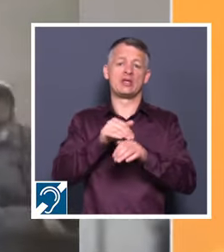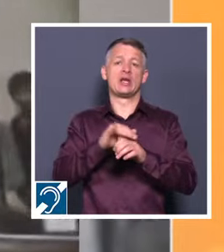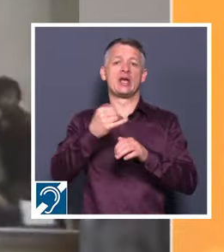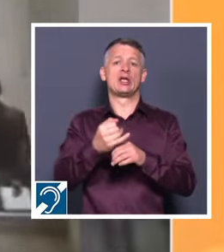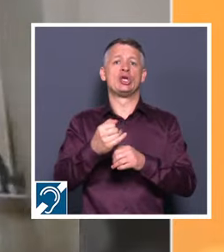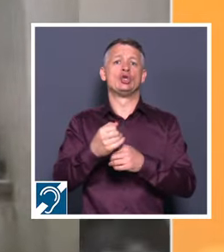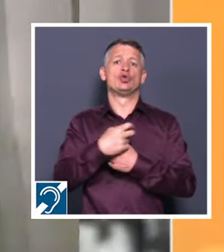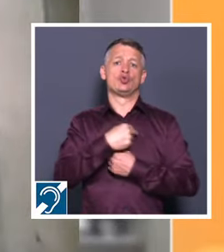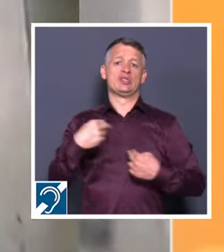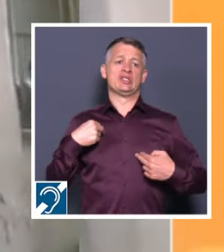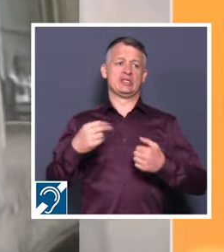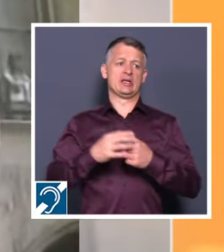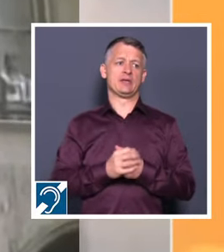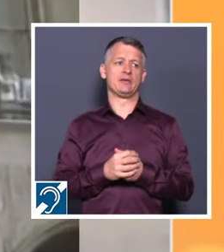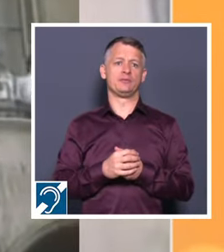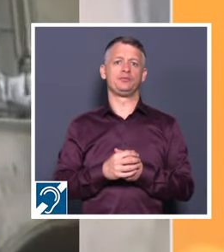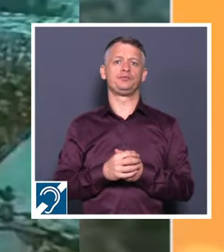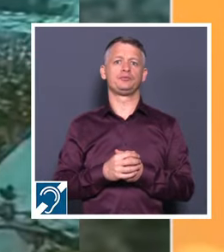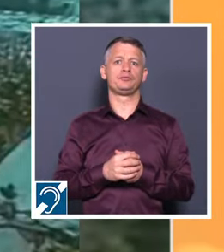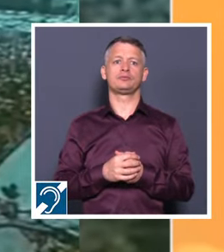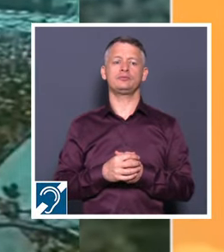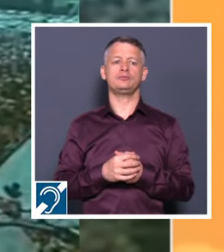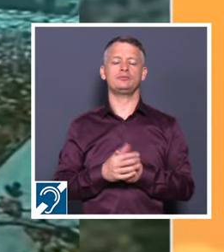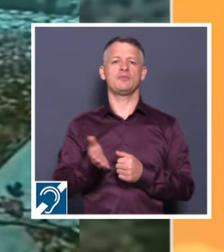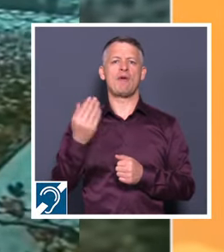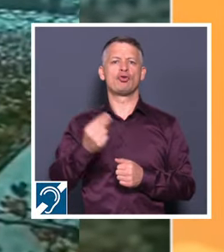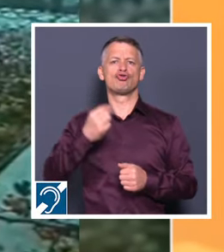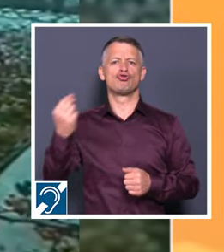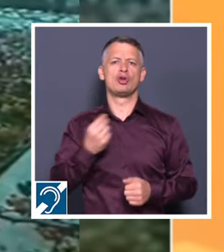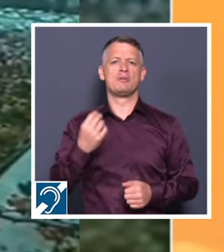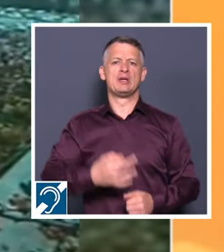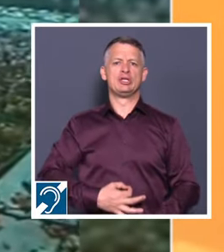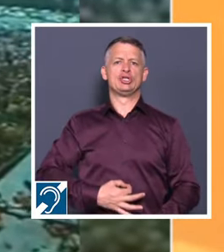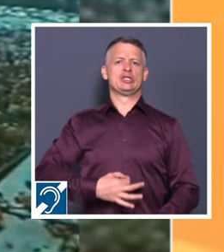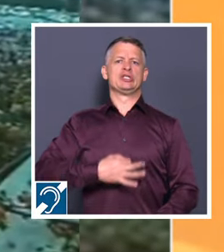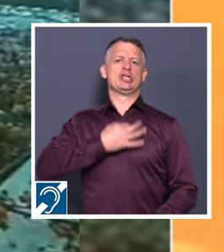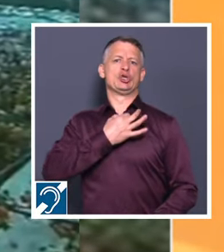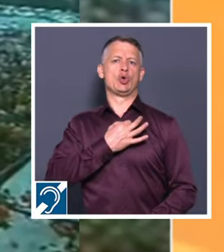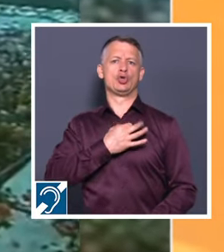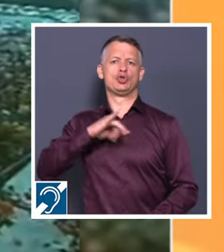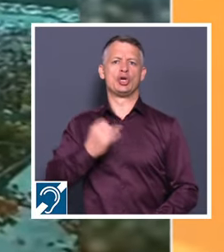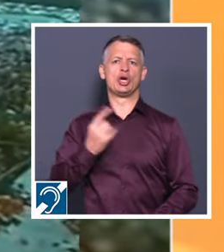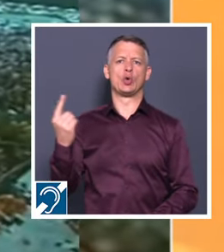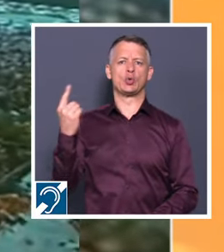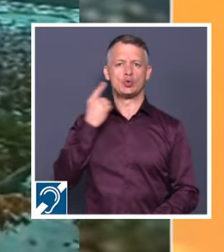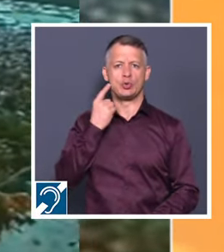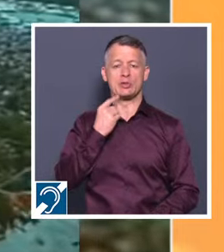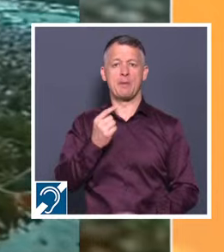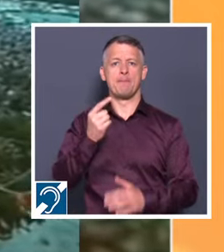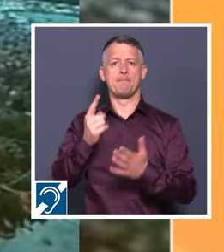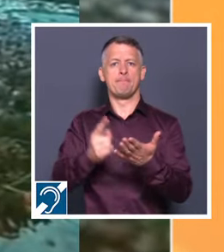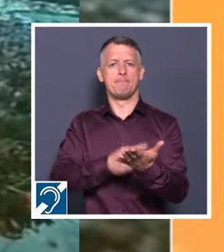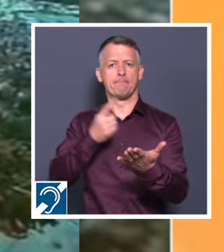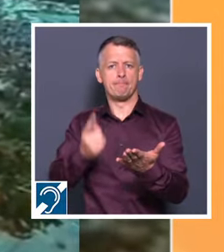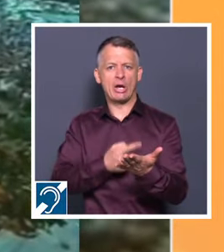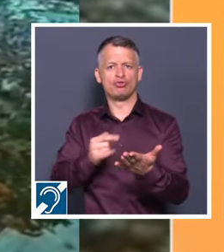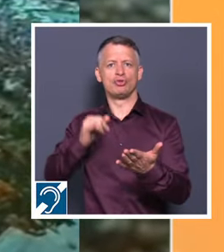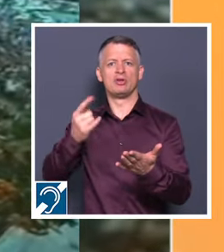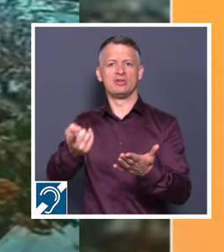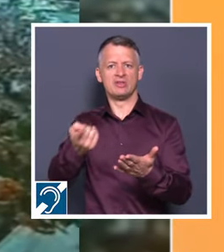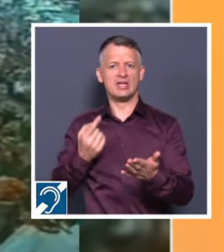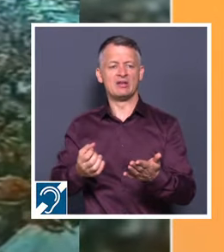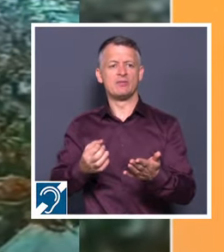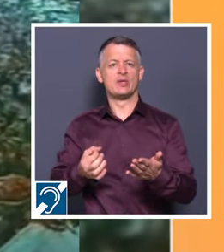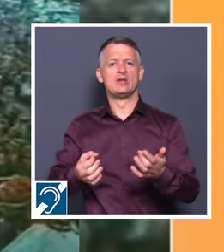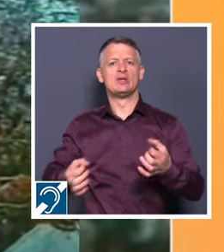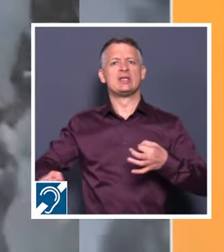Dar, repet, a fost una dintre cele mai jenante și mai rușinoase pagini din tranziția românească. Adică asta ne-a